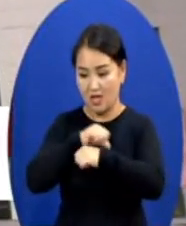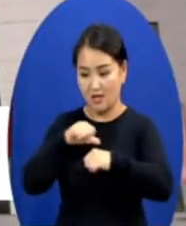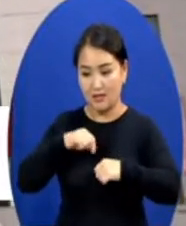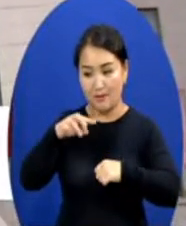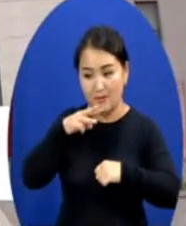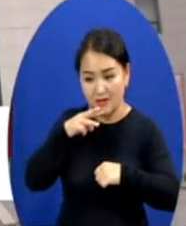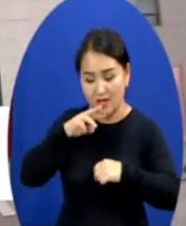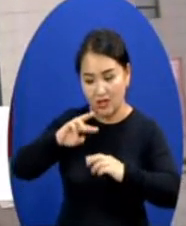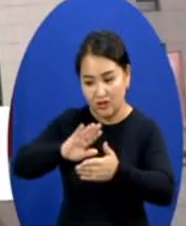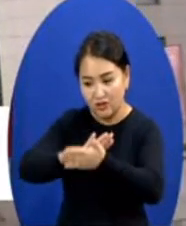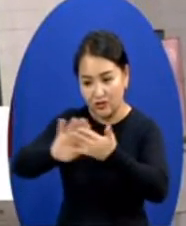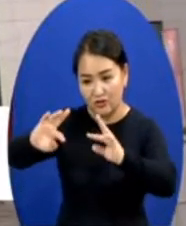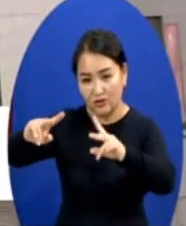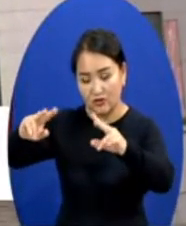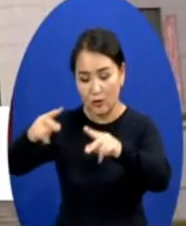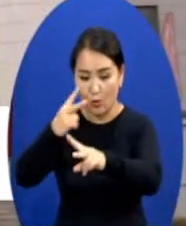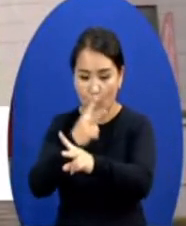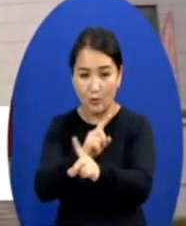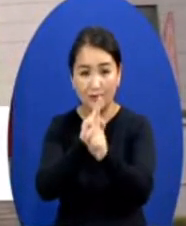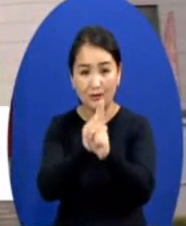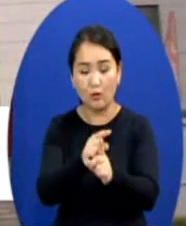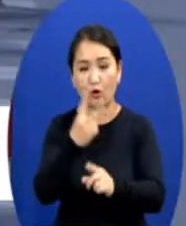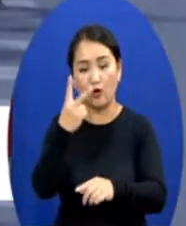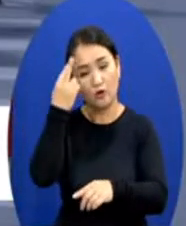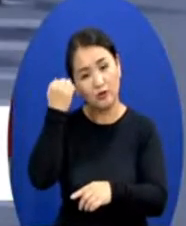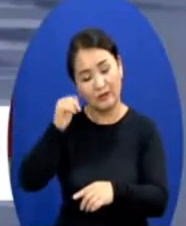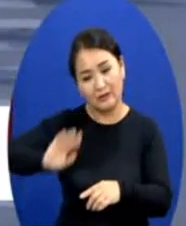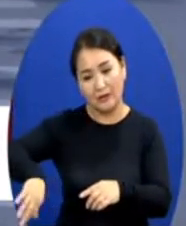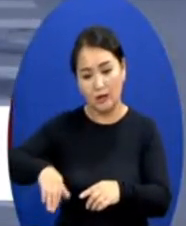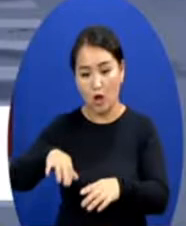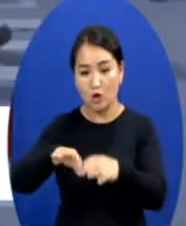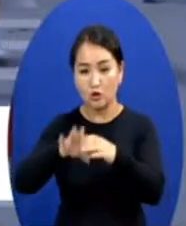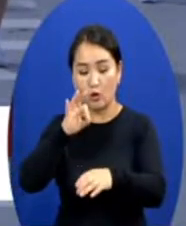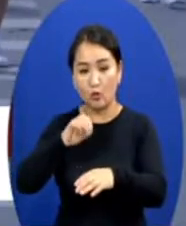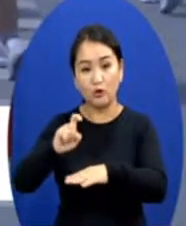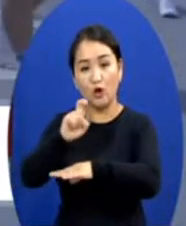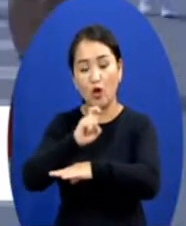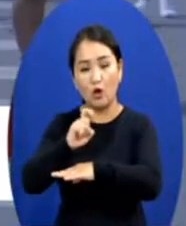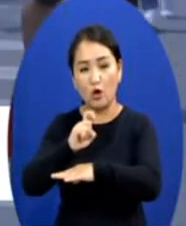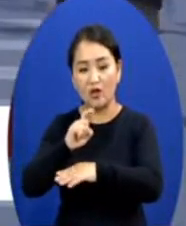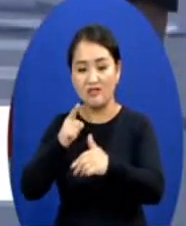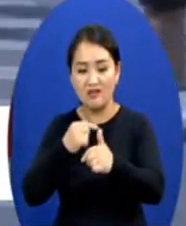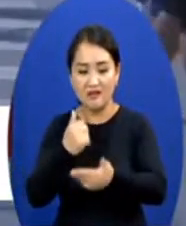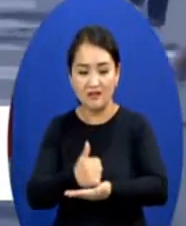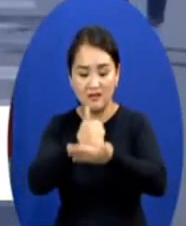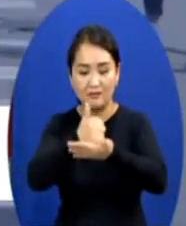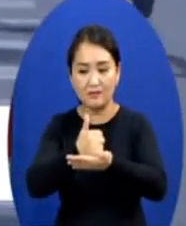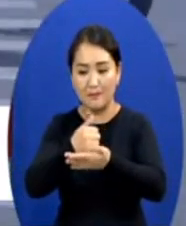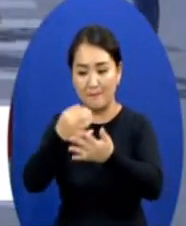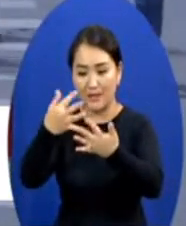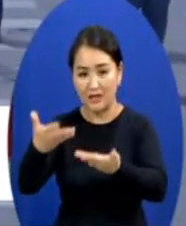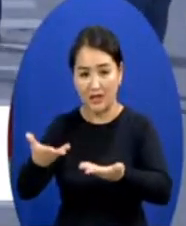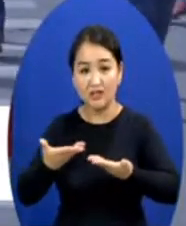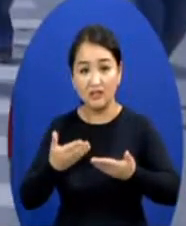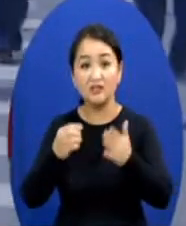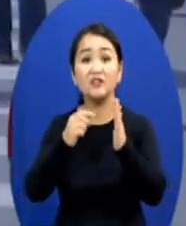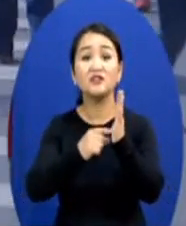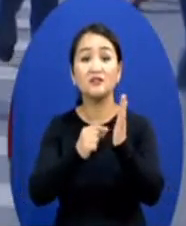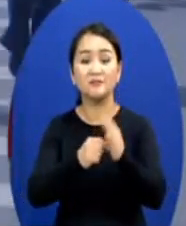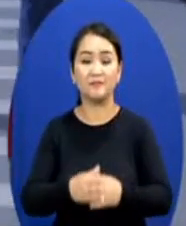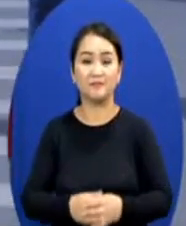иргэдийн мэдээллийг шинжилсэн юм аа. Хууль заасны дагуу 2 хоногийн дараа нийслэлийн сонгуулийн хороонд нэр дэвшигчдийн баримт бичгийг эрүүл хүчтэй юм аа.